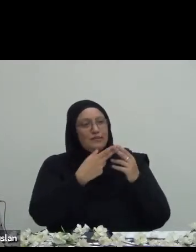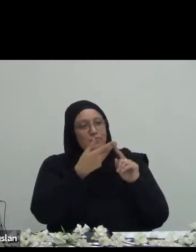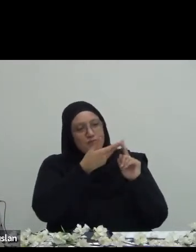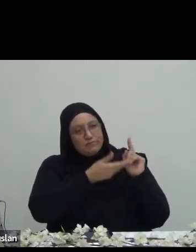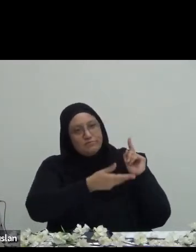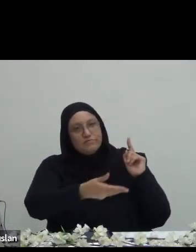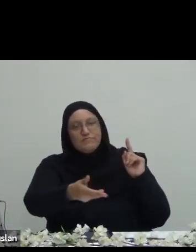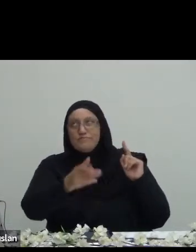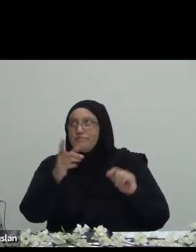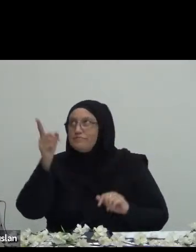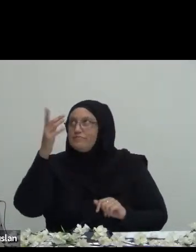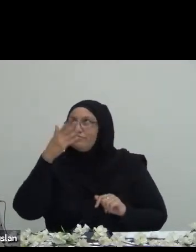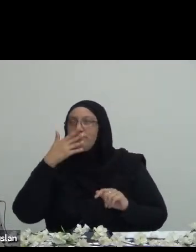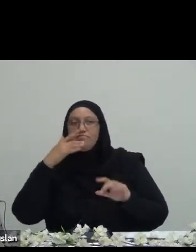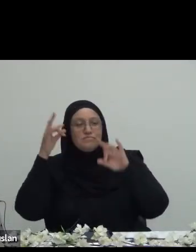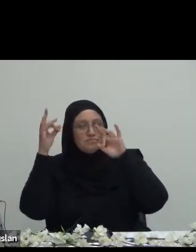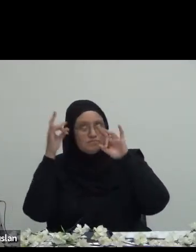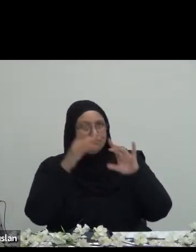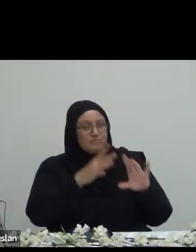وآل